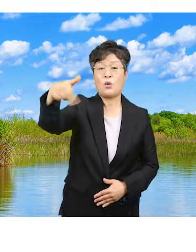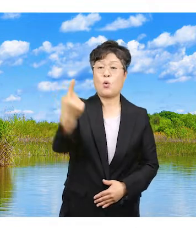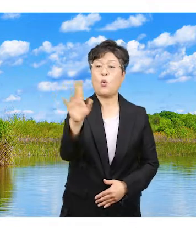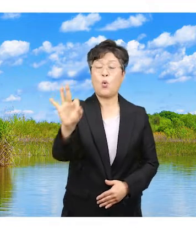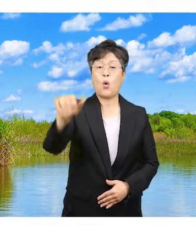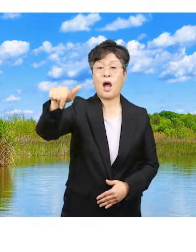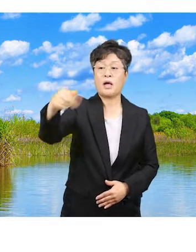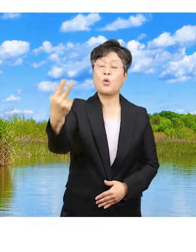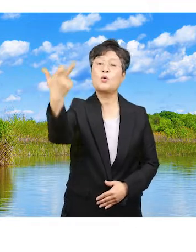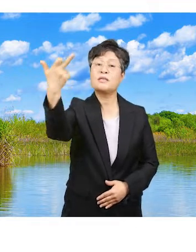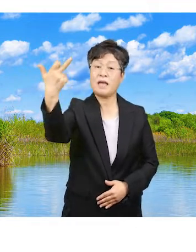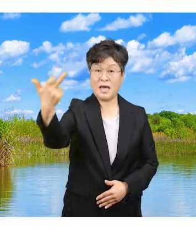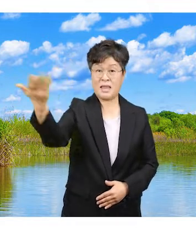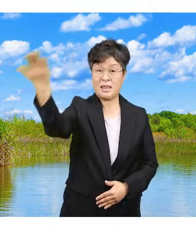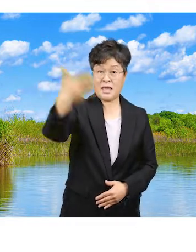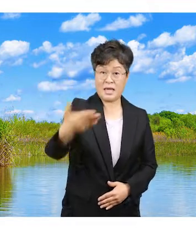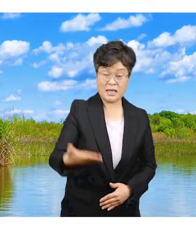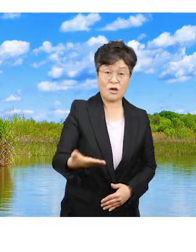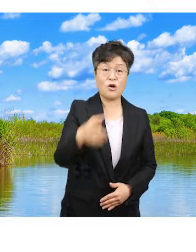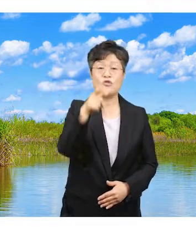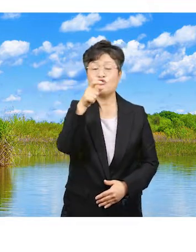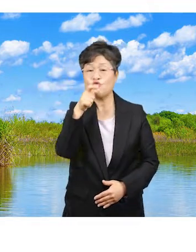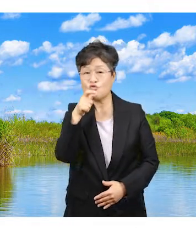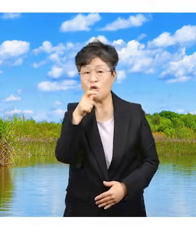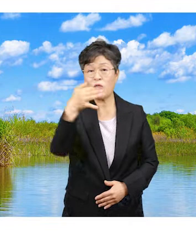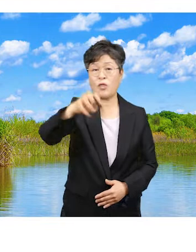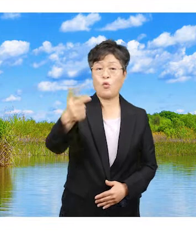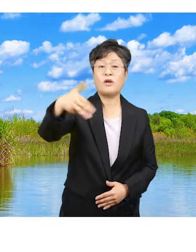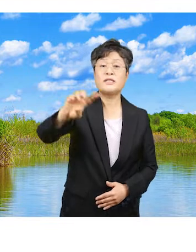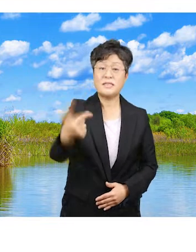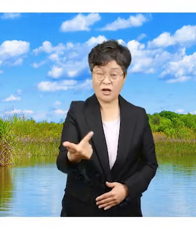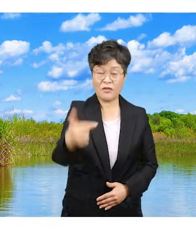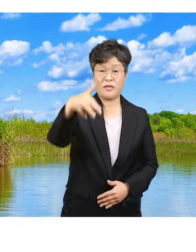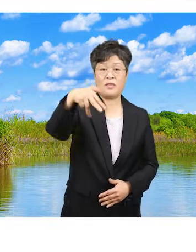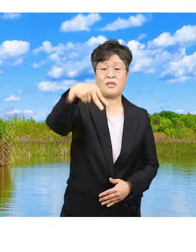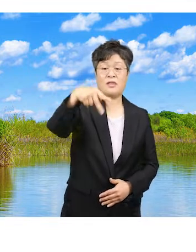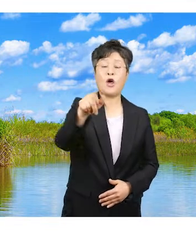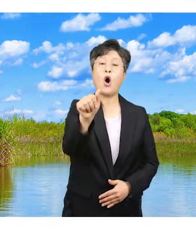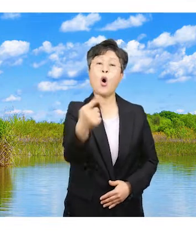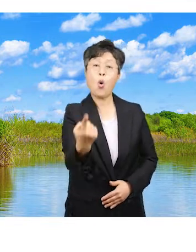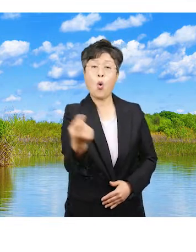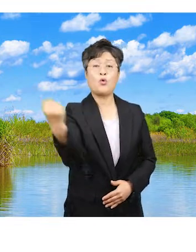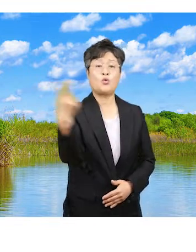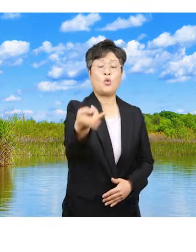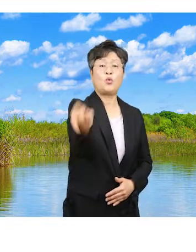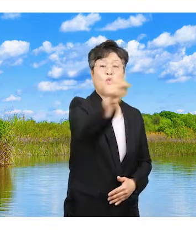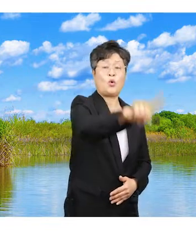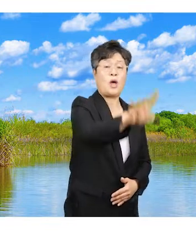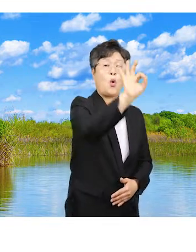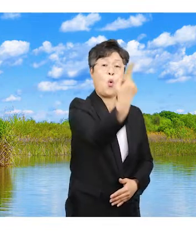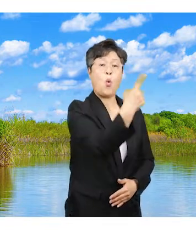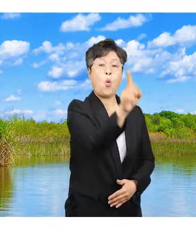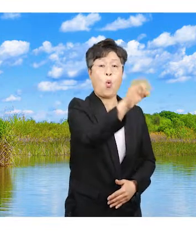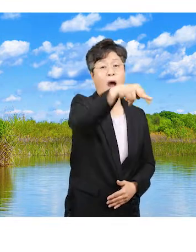흘러내려오는 원천천, 또 수원천, 서우천 이렇게 있고 또 왕송저수씨부터 흘러서